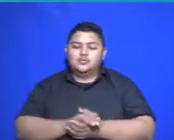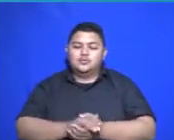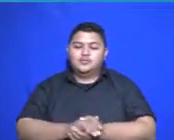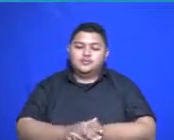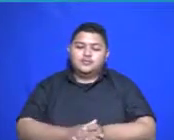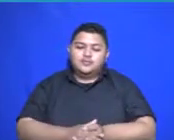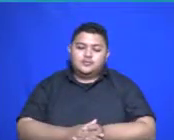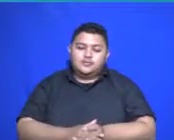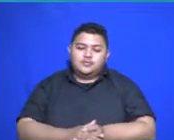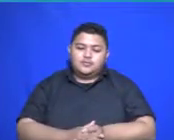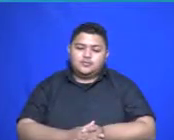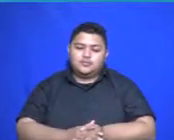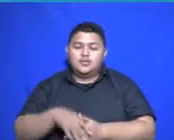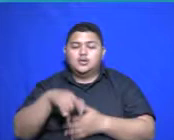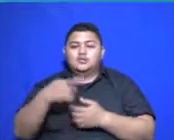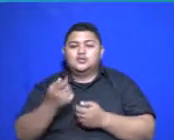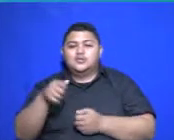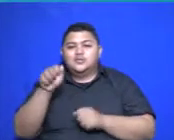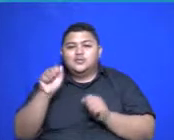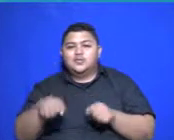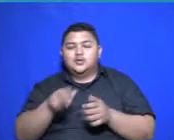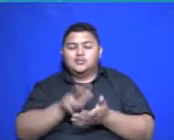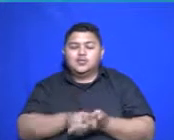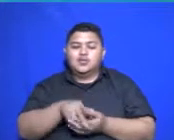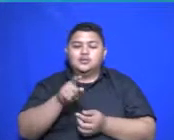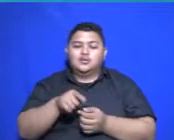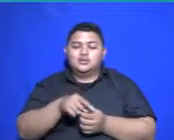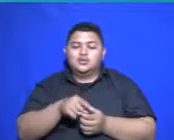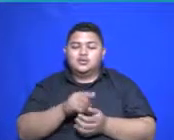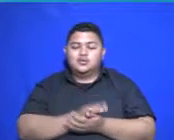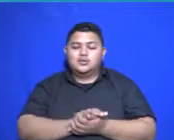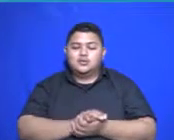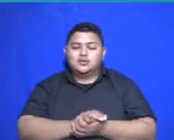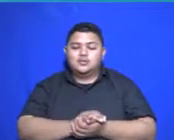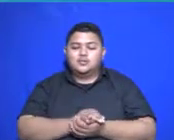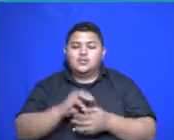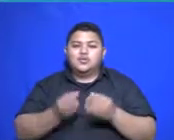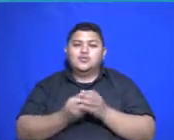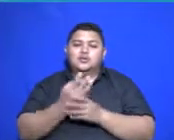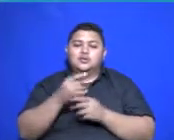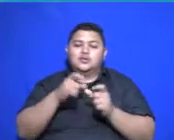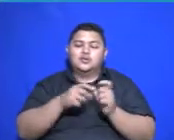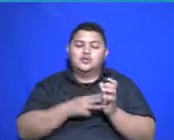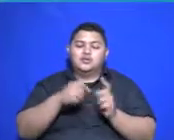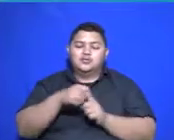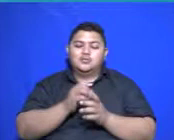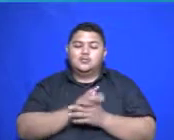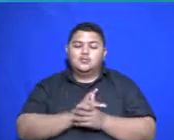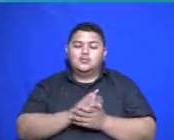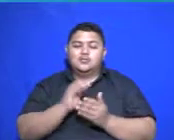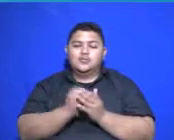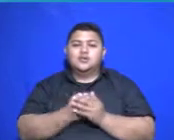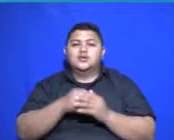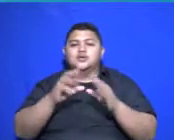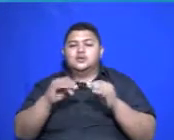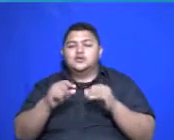tahu bahwa salah satu kebijakan dari Bapak Presiden Jokowi adalah revitalisasi SMK, dan hasil kerja